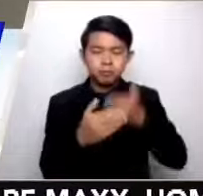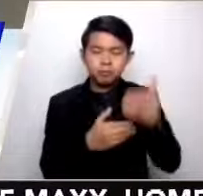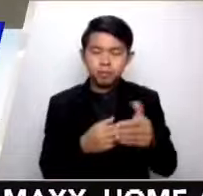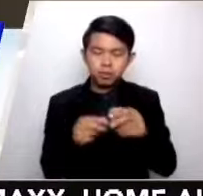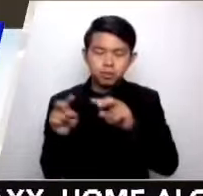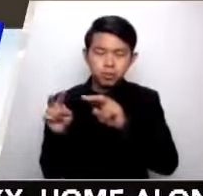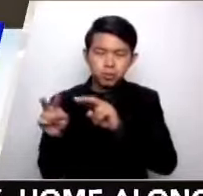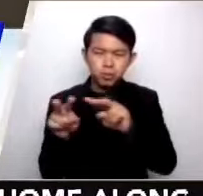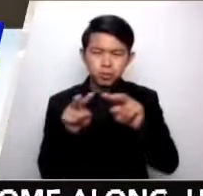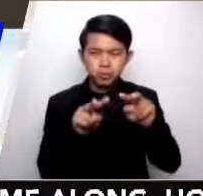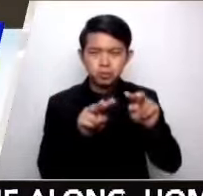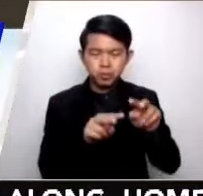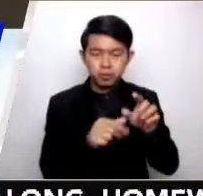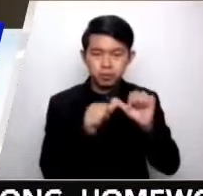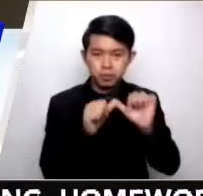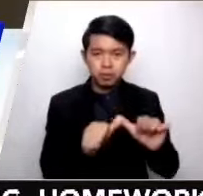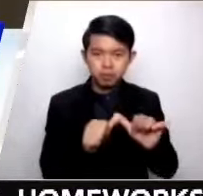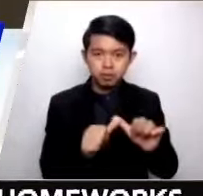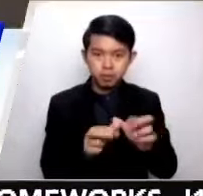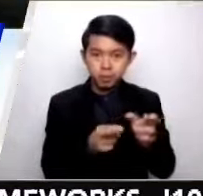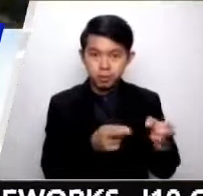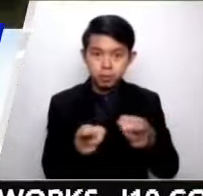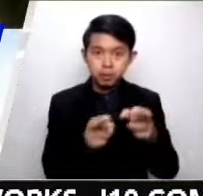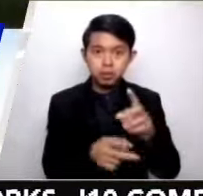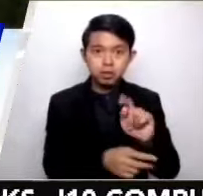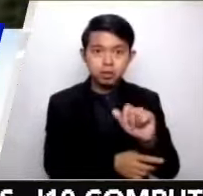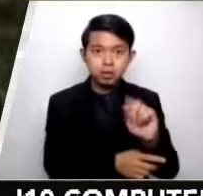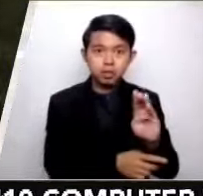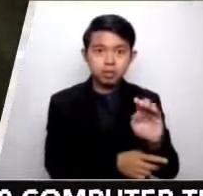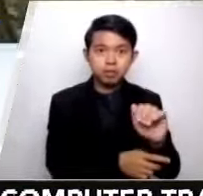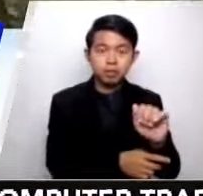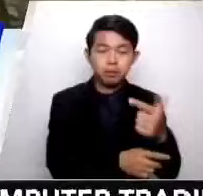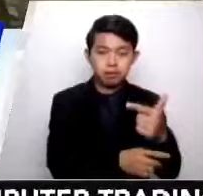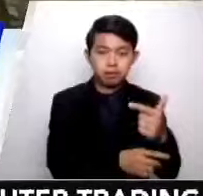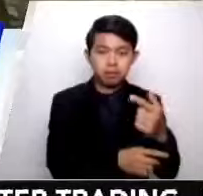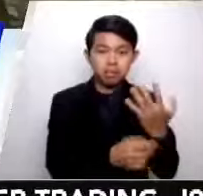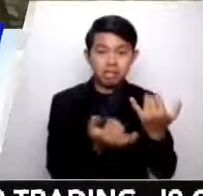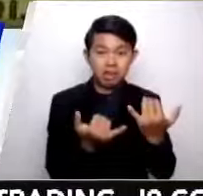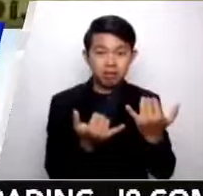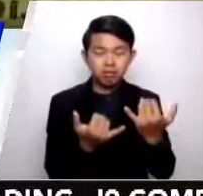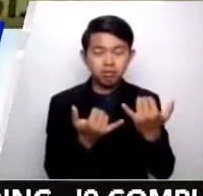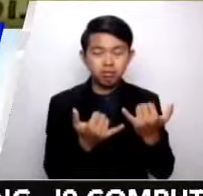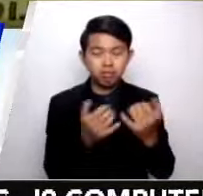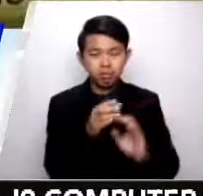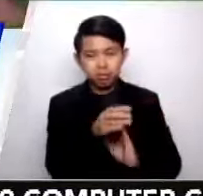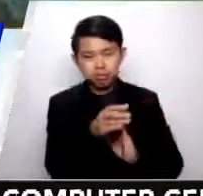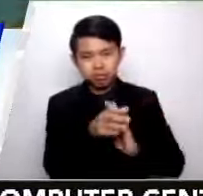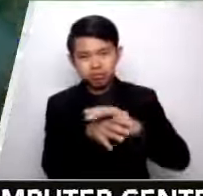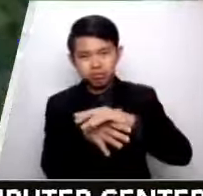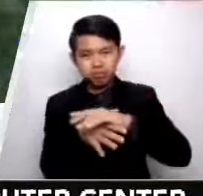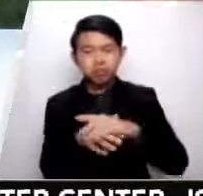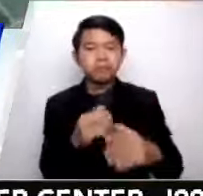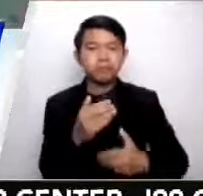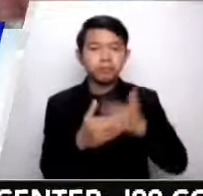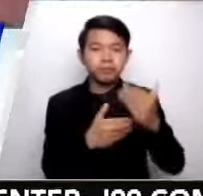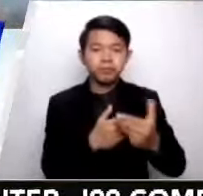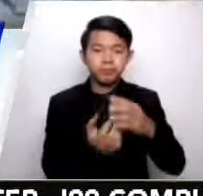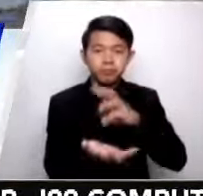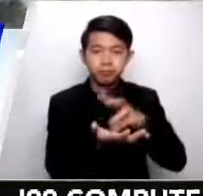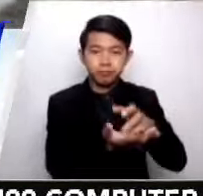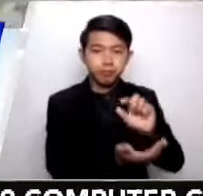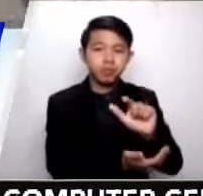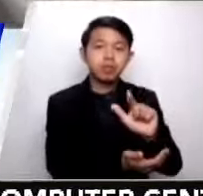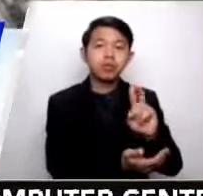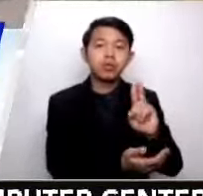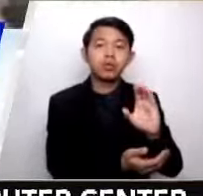ilog tabag na umapaw na sa spillway. Isinailalim na sa state of calamity ang bahay ng Lukban. Nag-aerial inspection sa Cavite